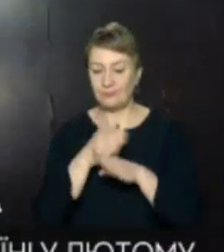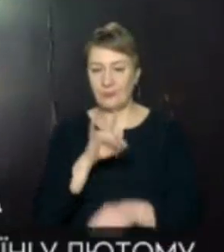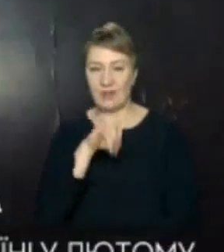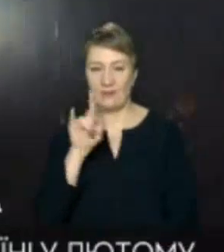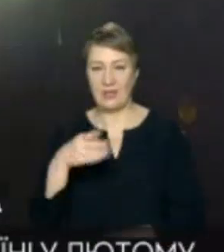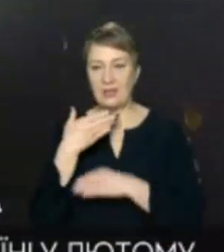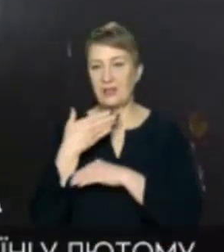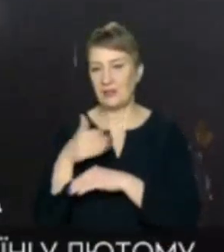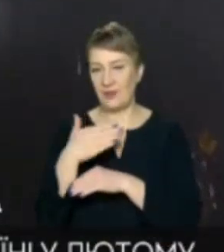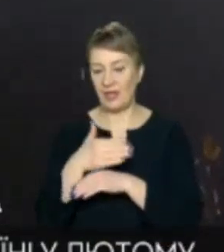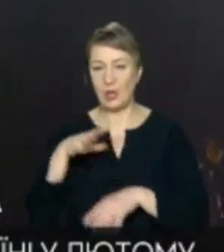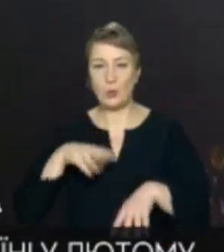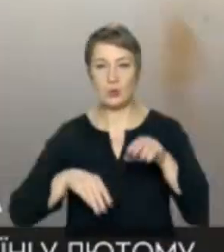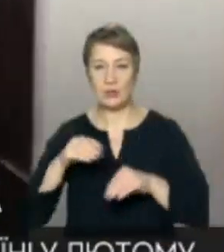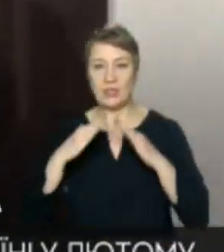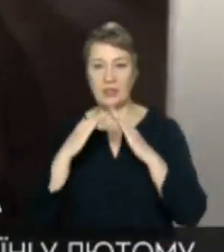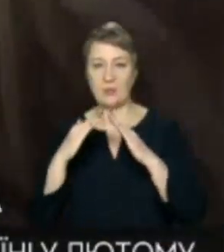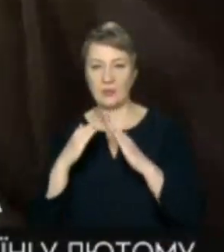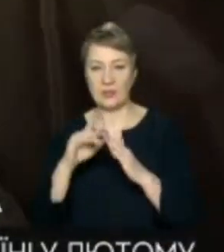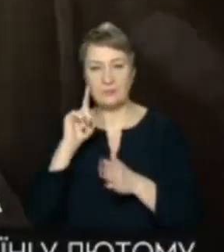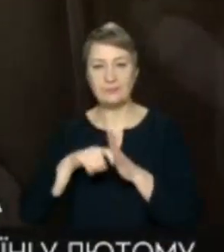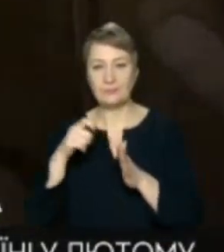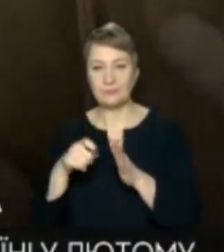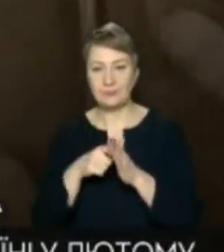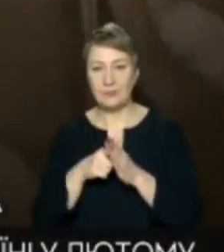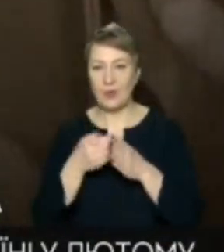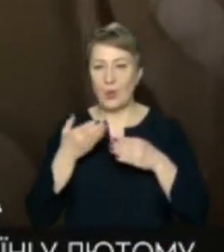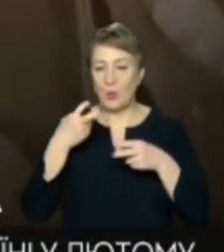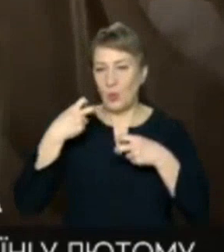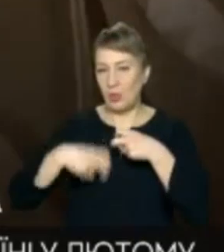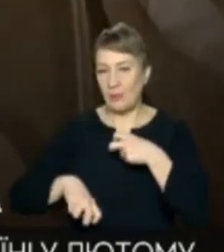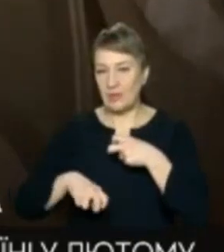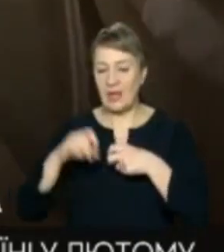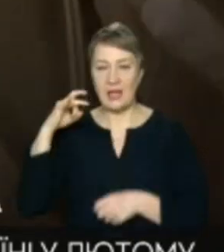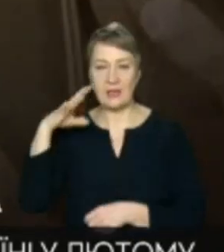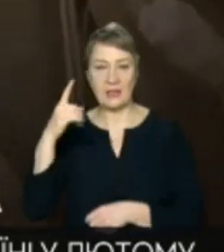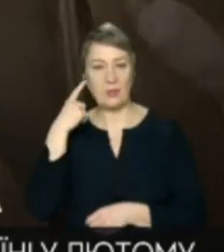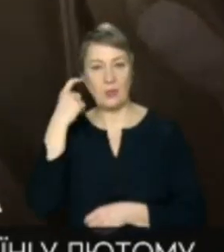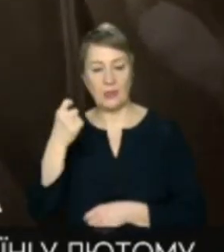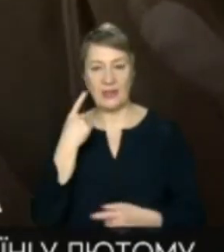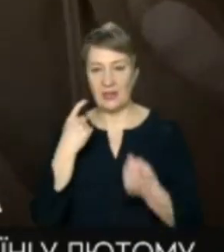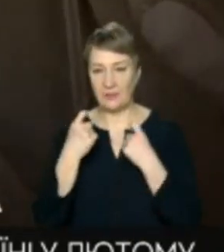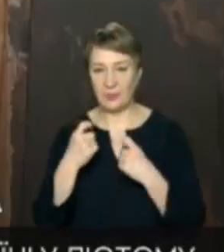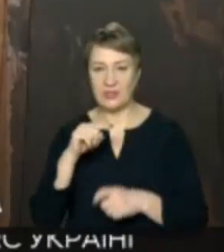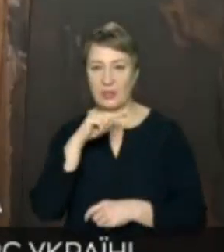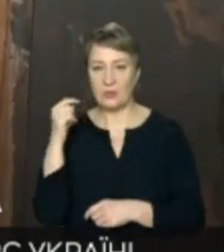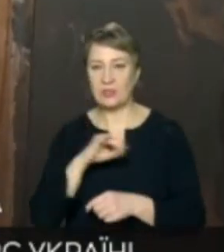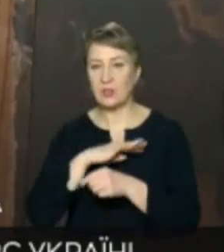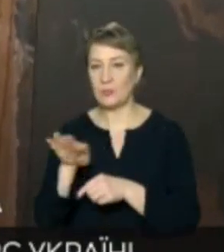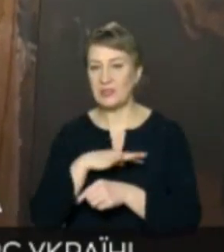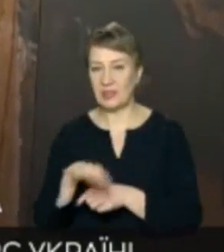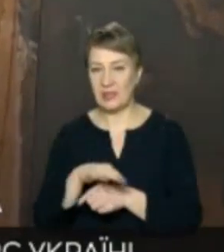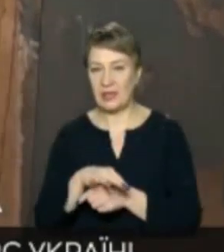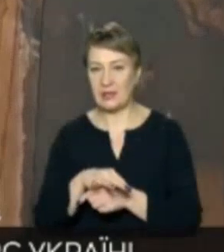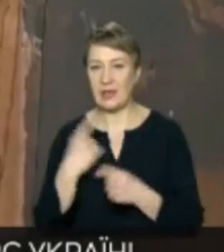сусідніх будинках. Слідчі також вилучили уламки ракети на місці удару. За попередньою інформацією, росіяни обстріляли мирних жителів з